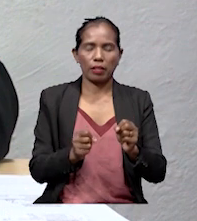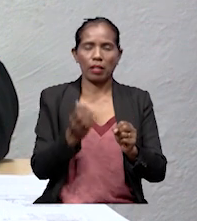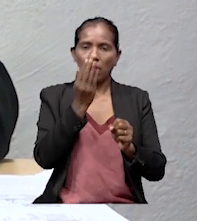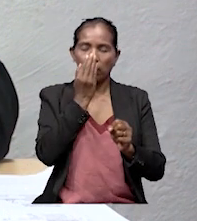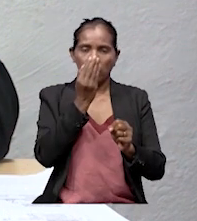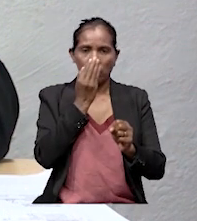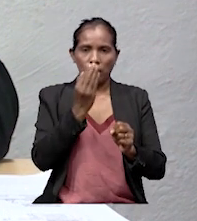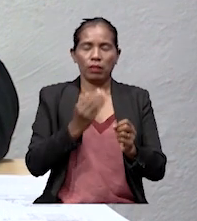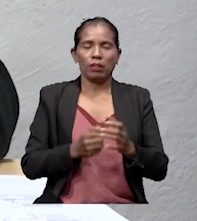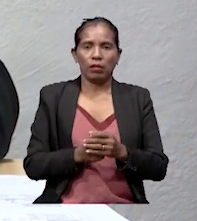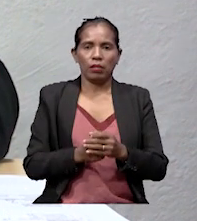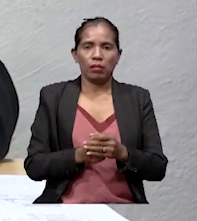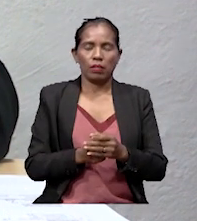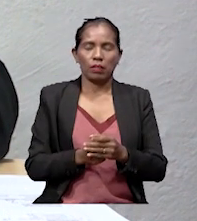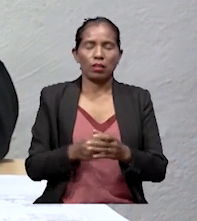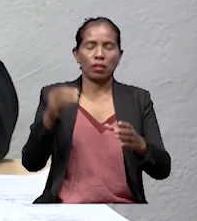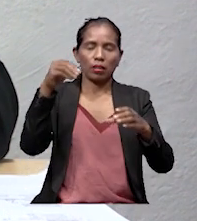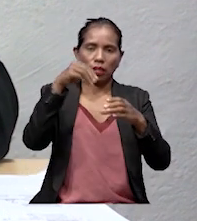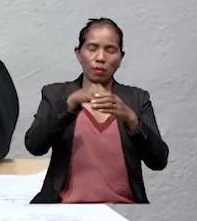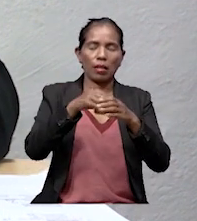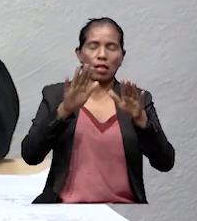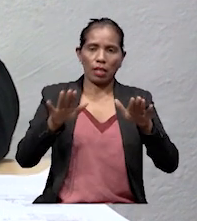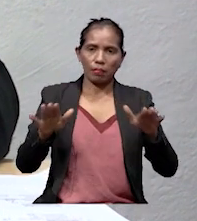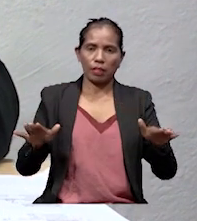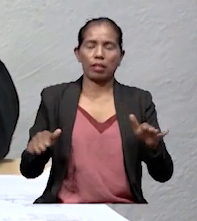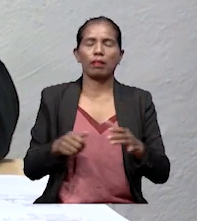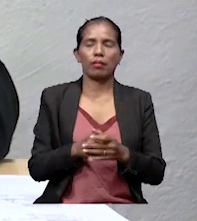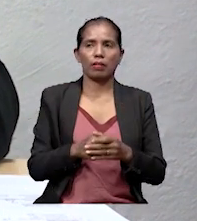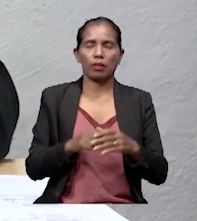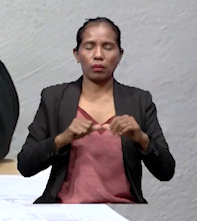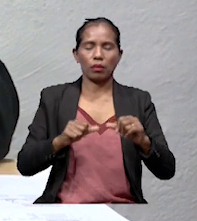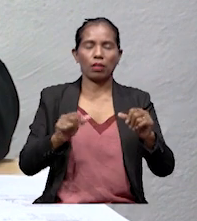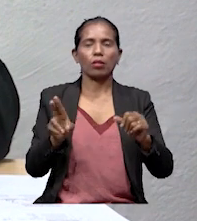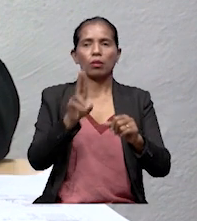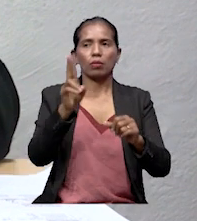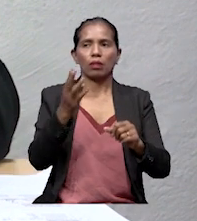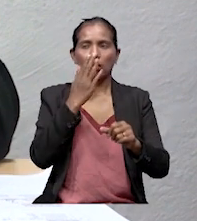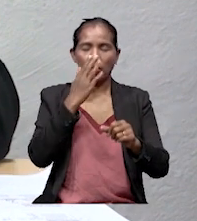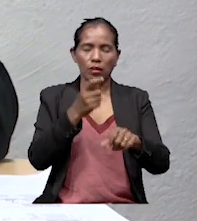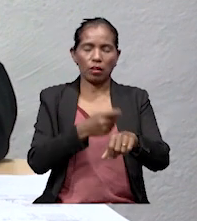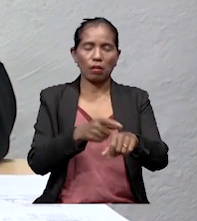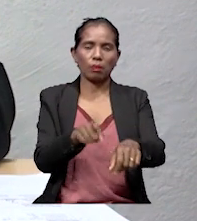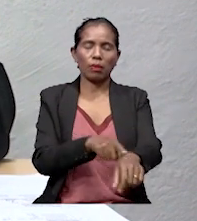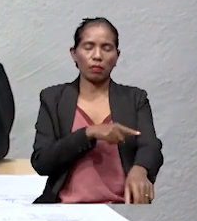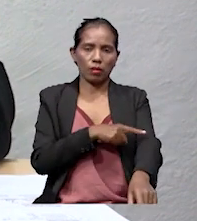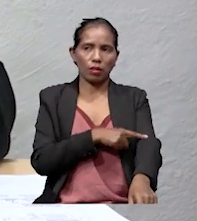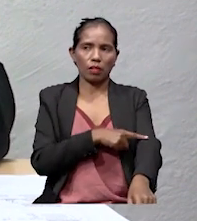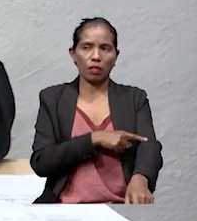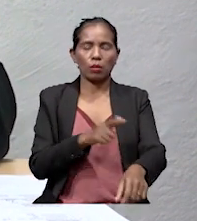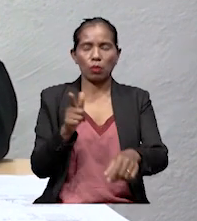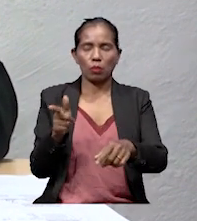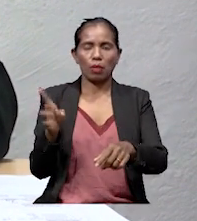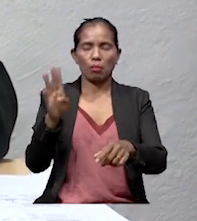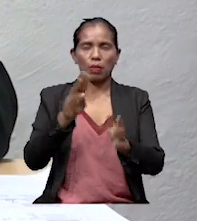bele tama ba ya la bari kontinu na tamba ni uza oksigen tempunaru ba kwasi ke 24